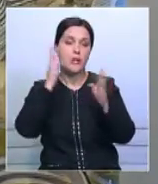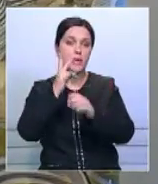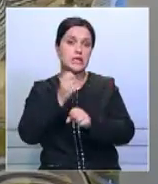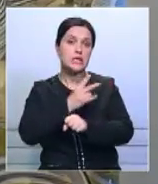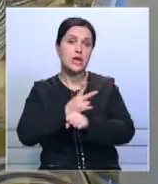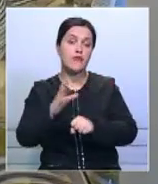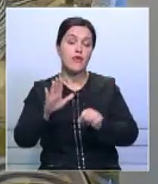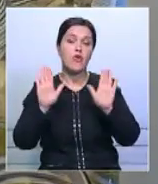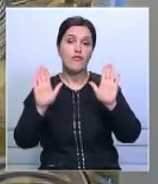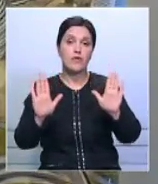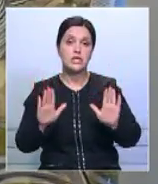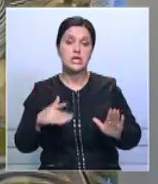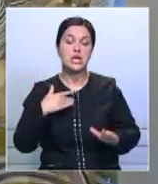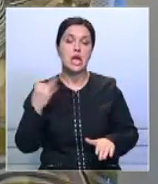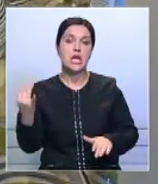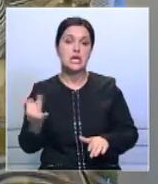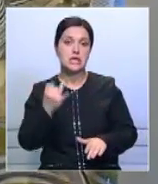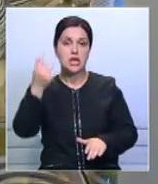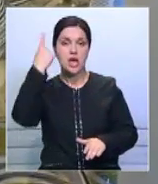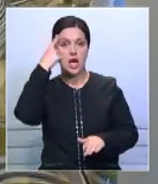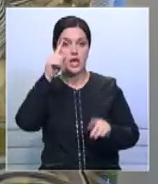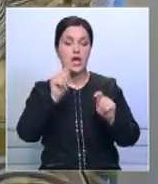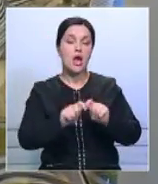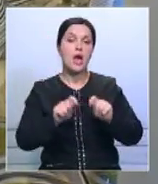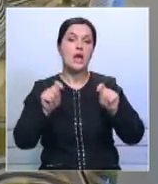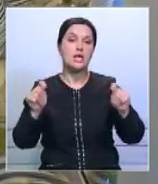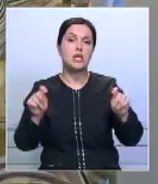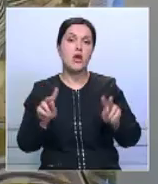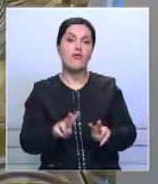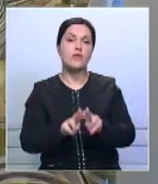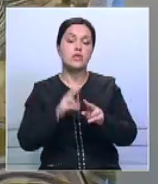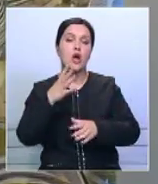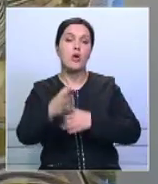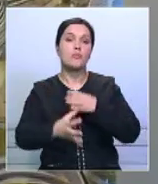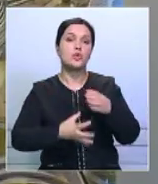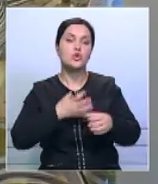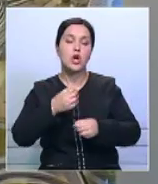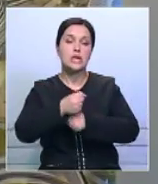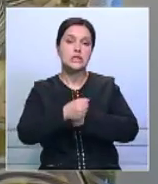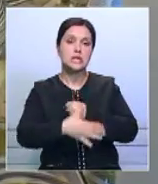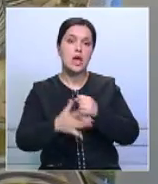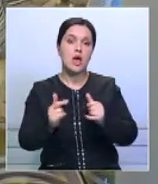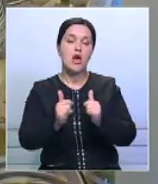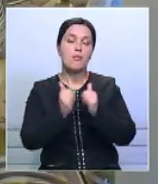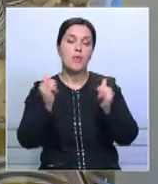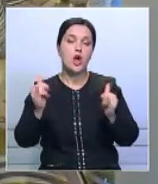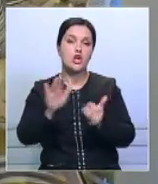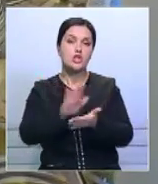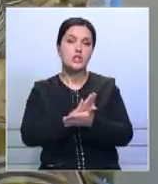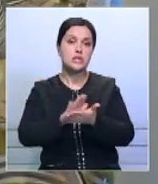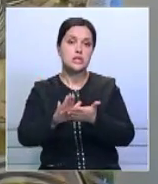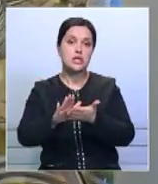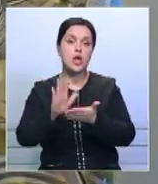выставки, нас, безусловно, заинтересовала идея об открытии в Астане Международного центра по развитию зеленых технологий под эгидой ООН.